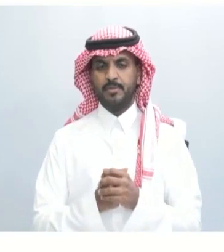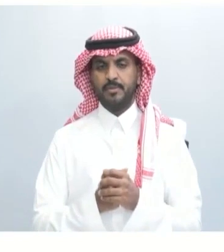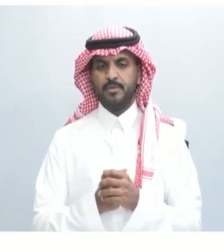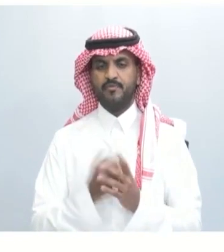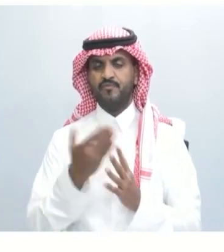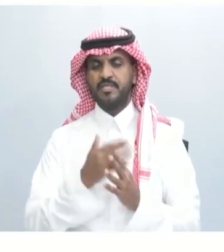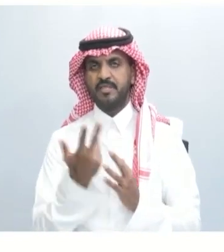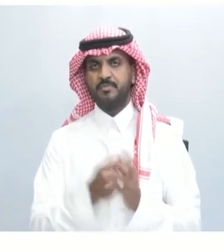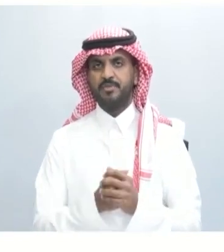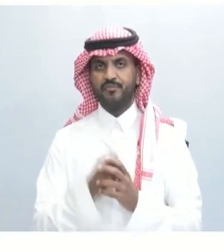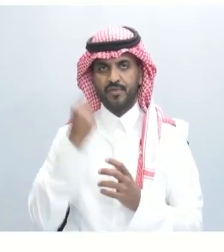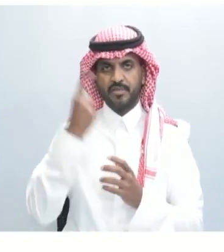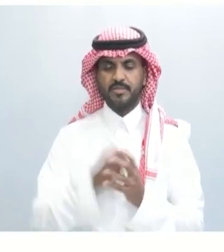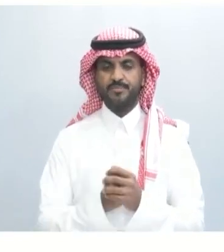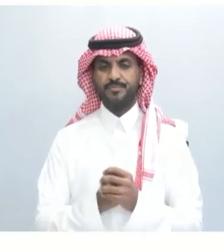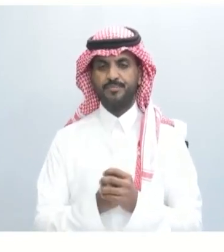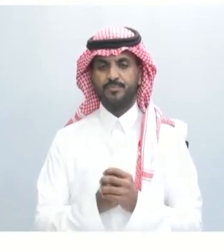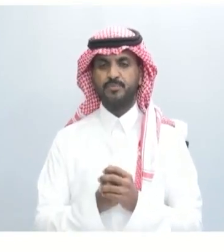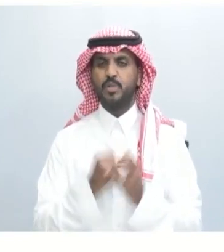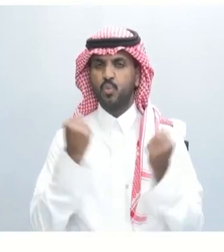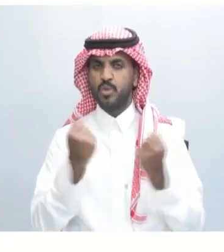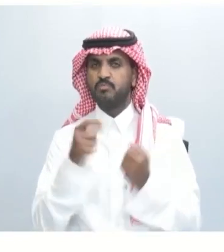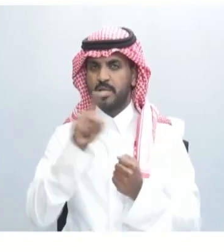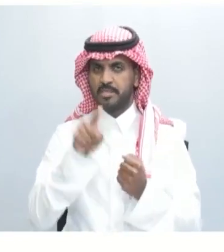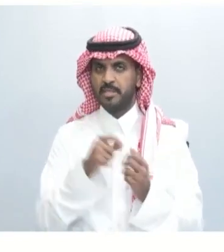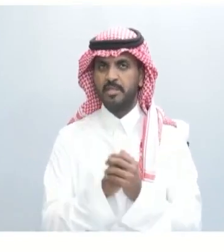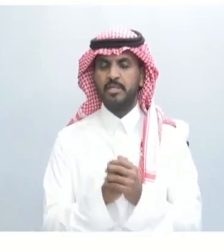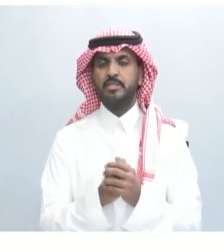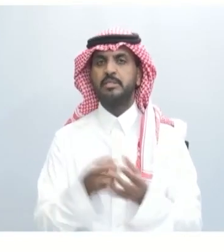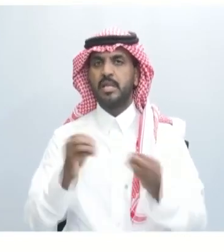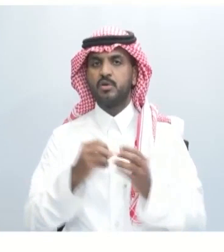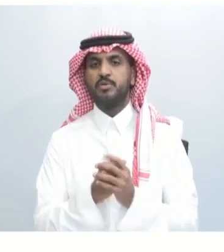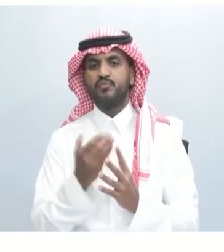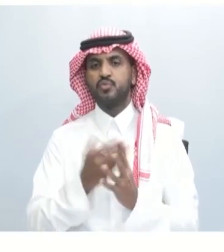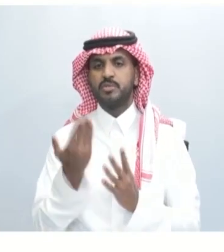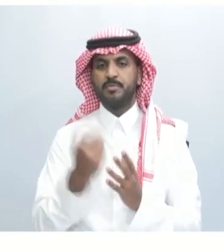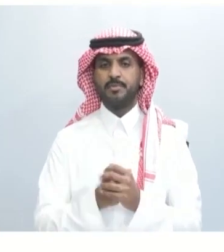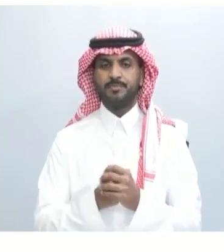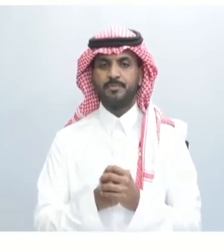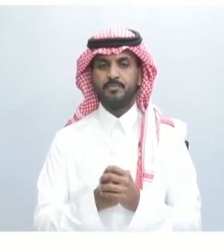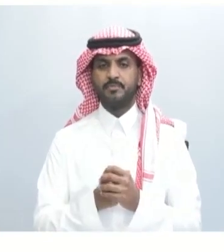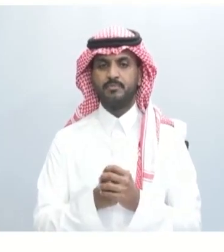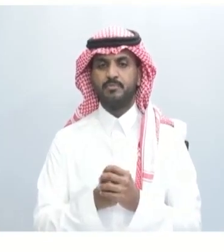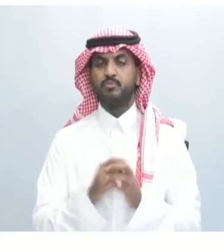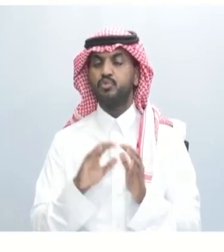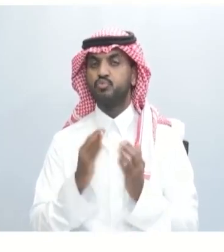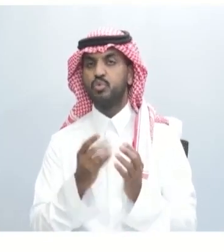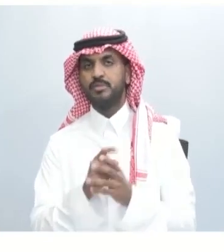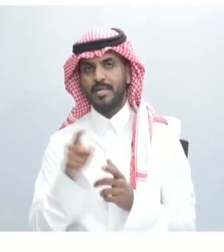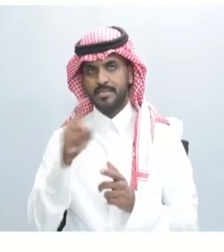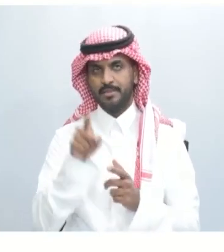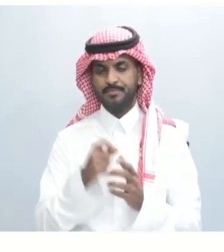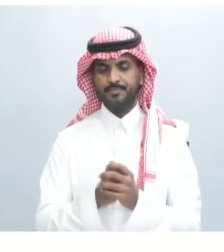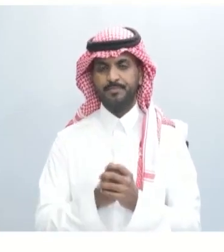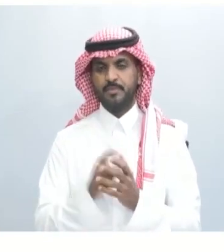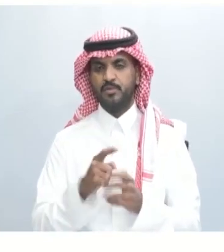الثامن اذا فكره الدرس تقويم تراكمي للفصول السابقه اذا لدينا مجموعه اسئله ابنائي وبناتي سنقراها